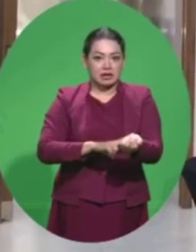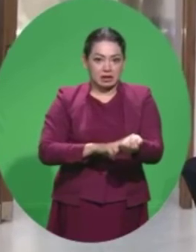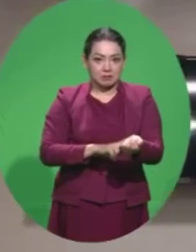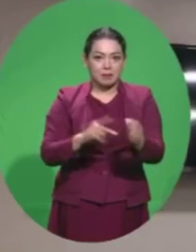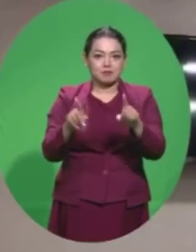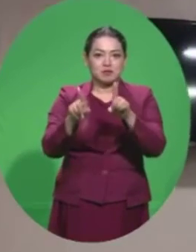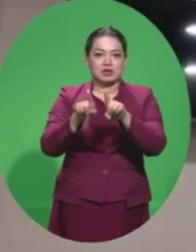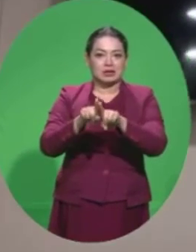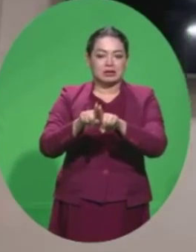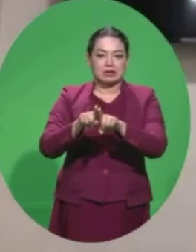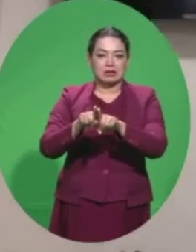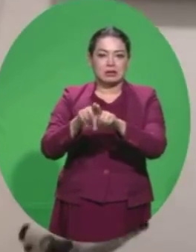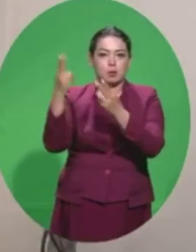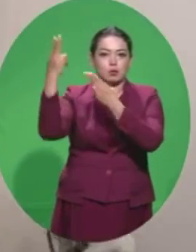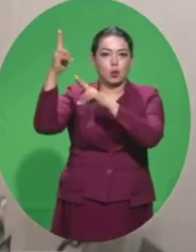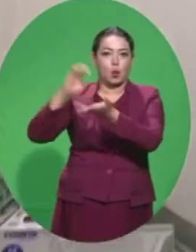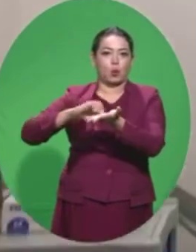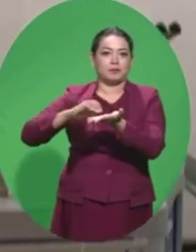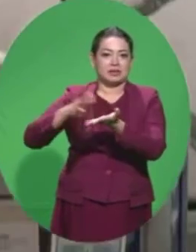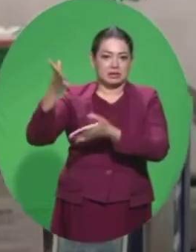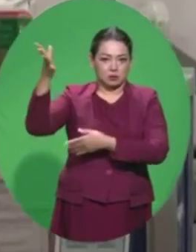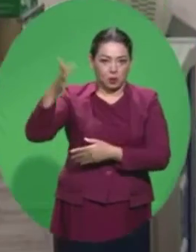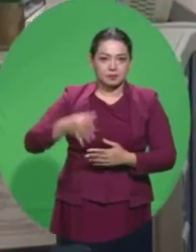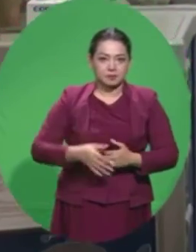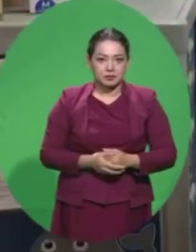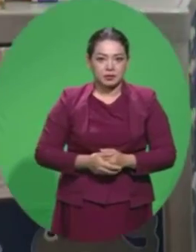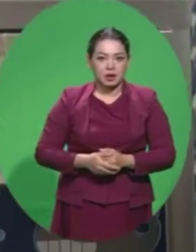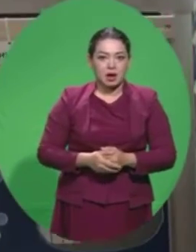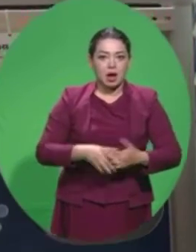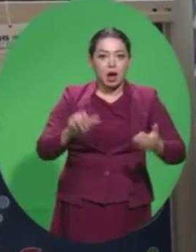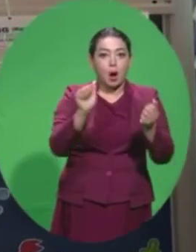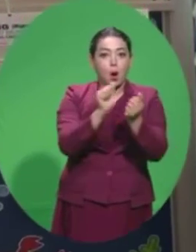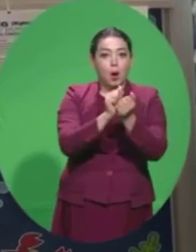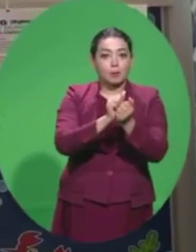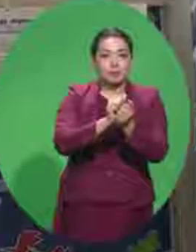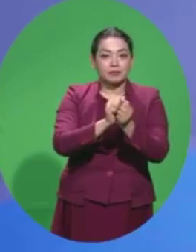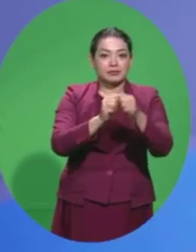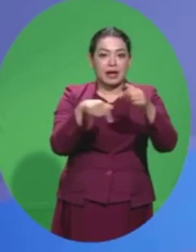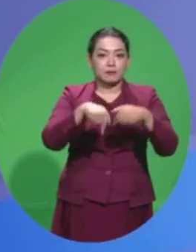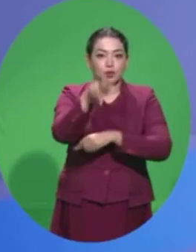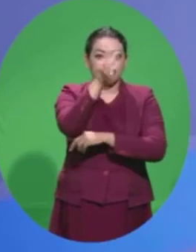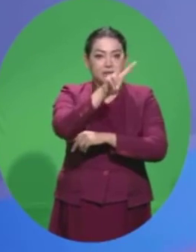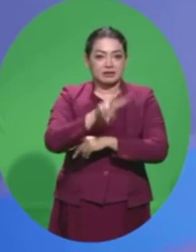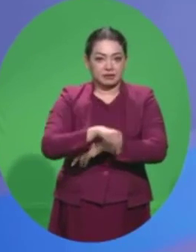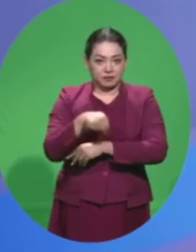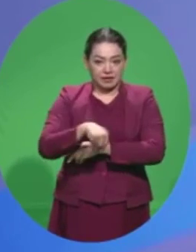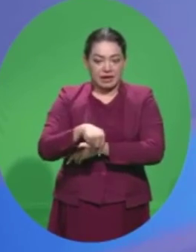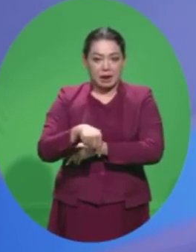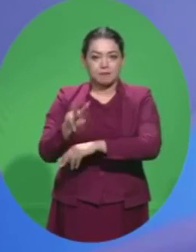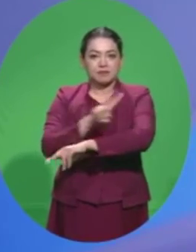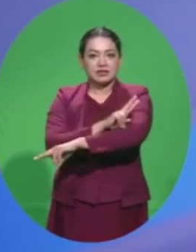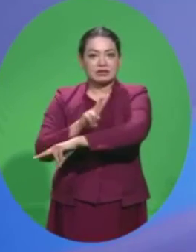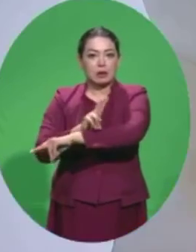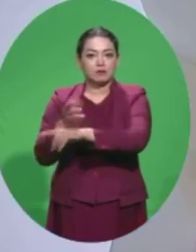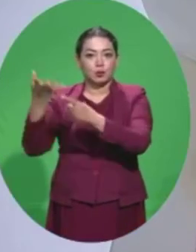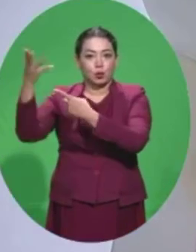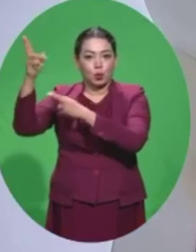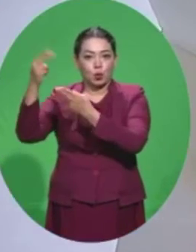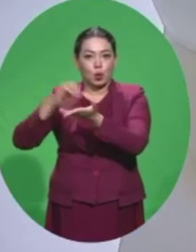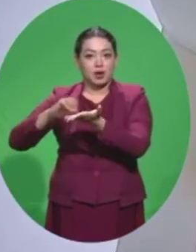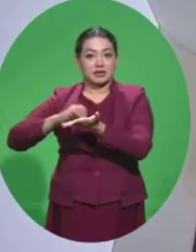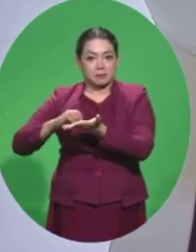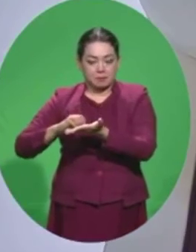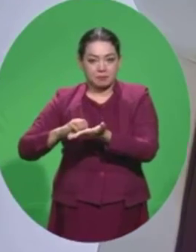Sanford Health Mỹ. Qua ký kết hợp tác, đội ngũ quản lý và bác sĩ đã được tập huấn về văn hóa team-based care. Bệnh nhân